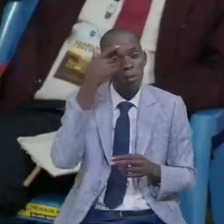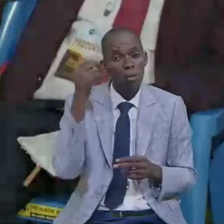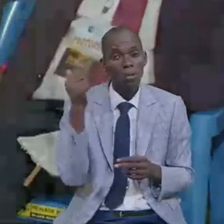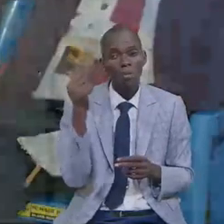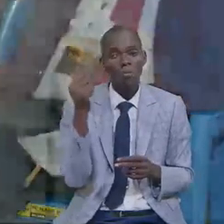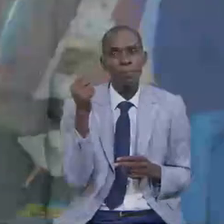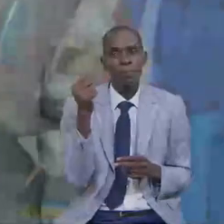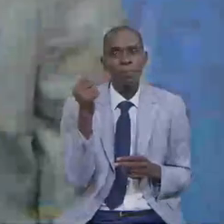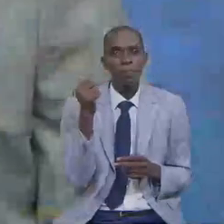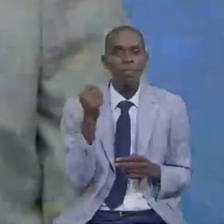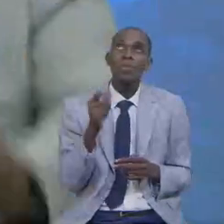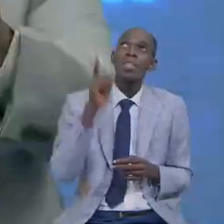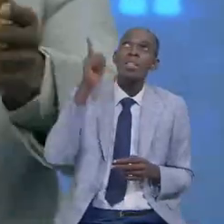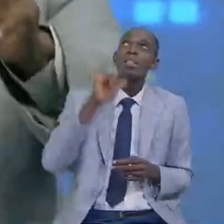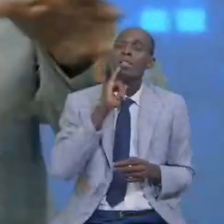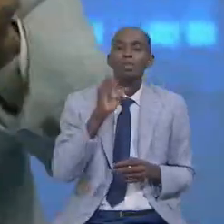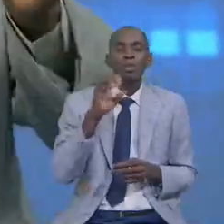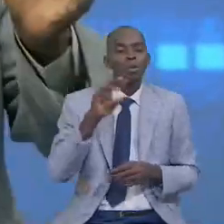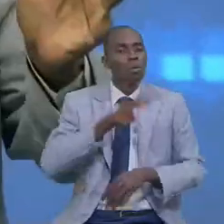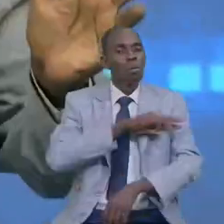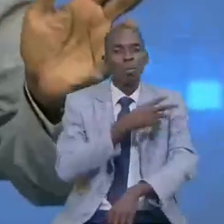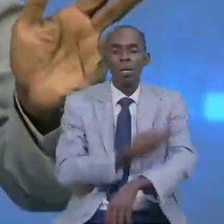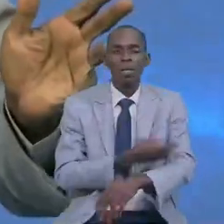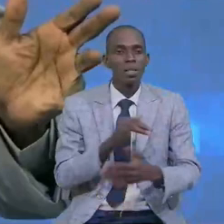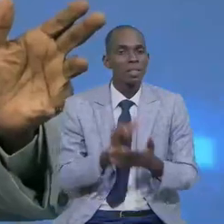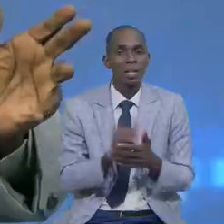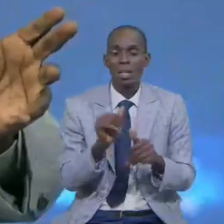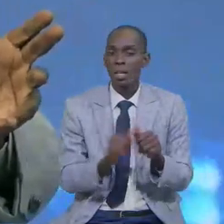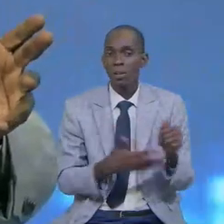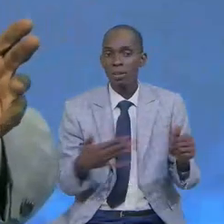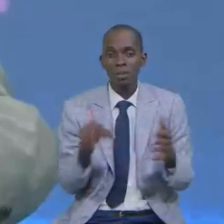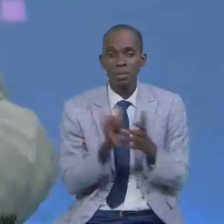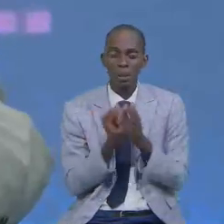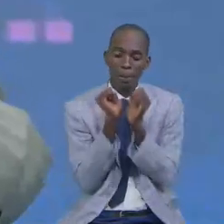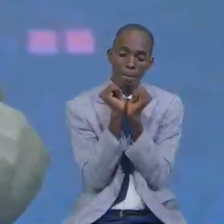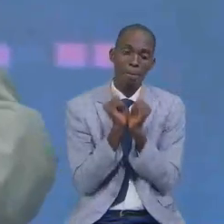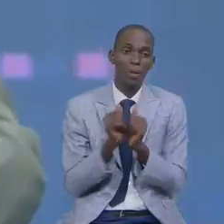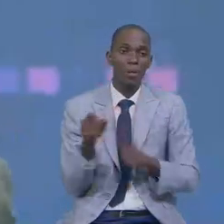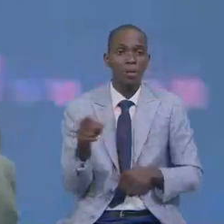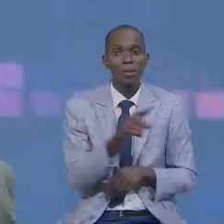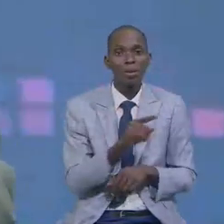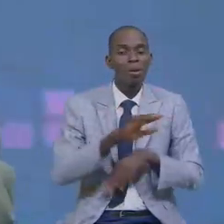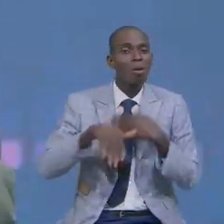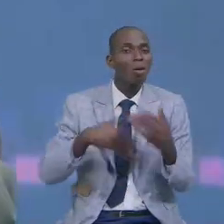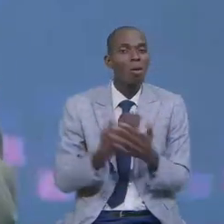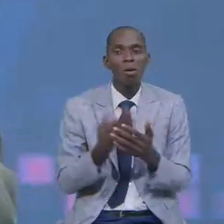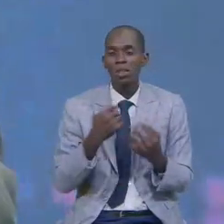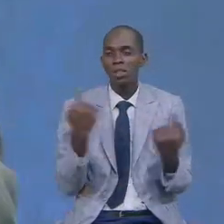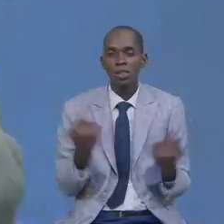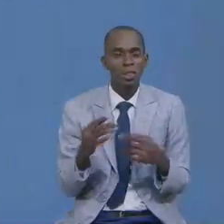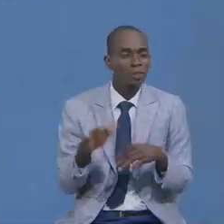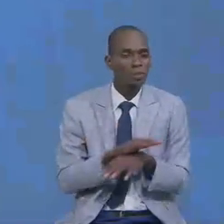Parce qu'il est si puissant que tout ce qui te lie, toutes les habitudes pécheresses qui